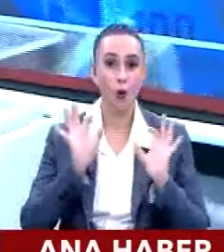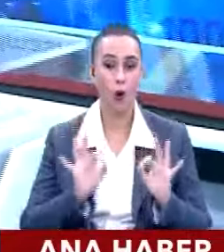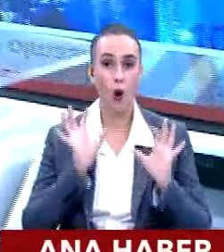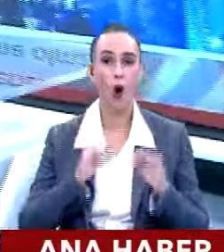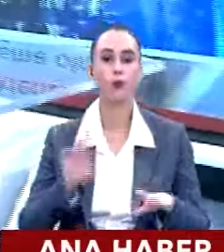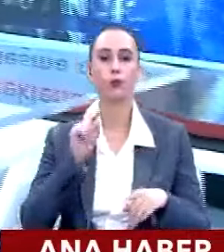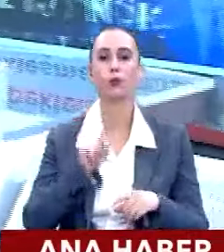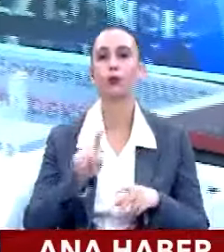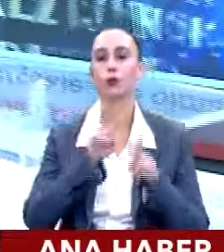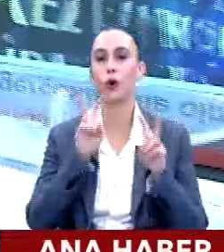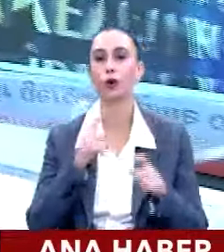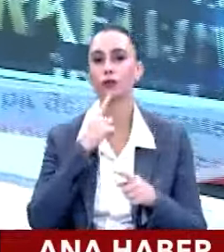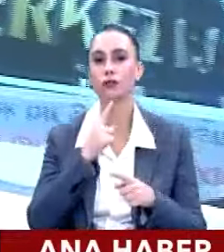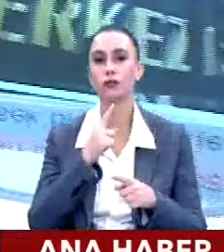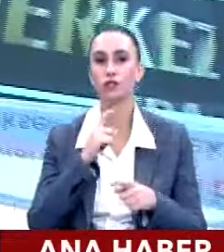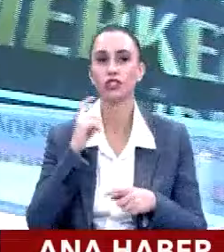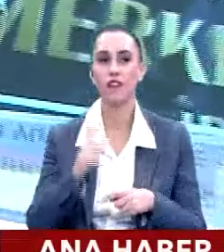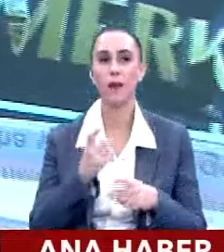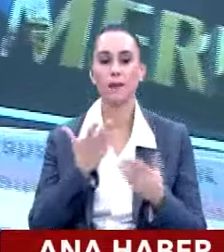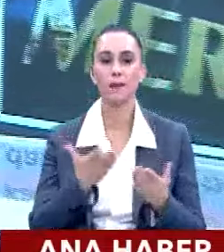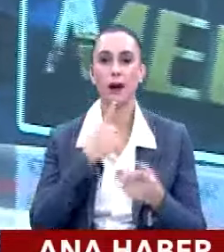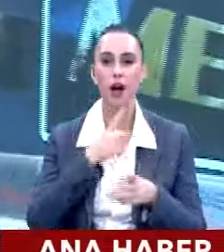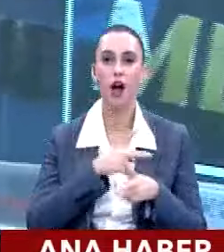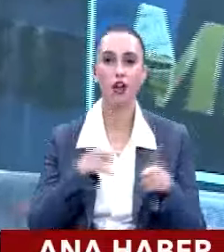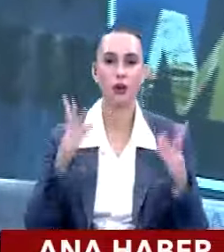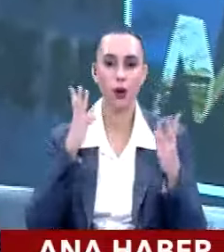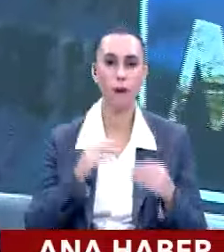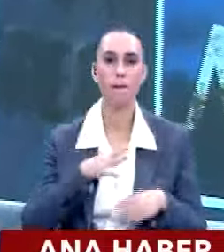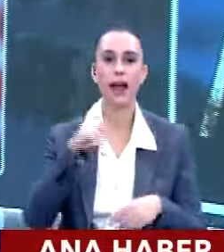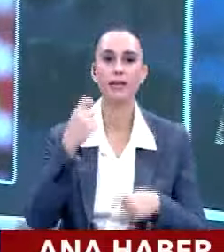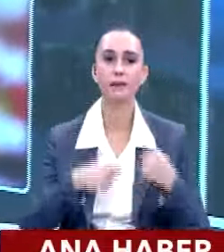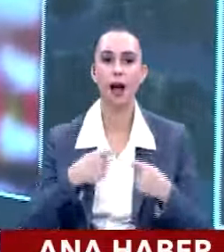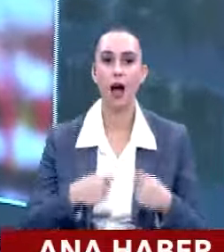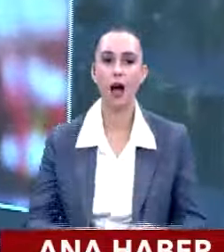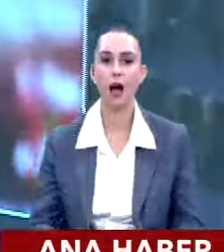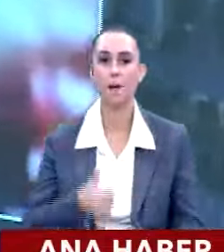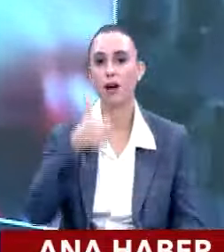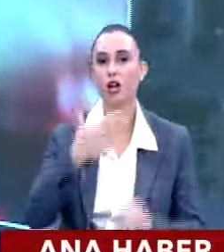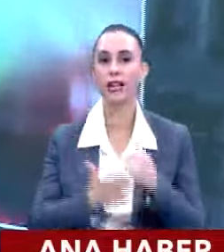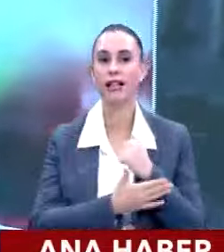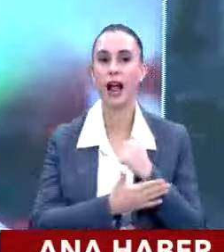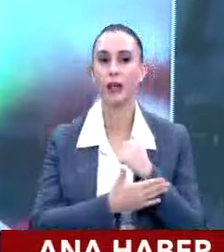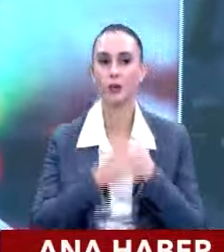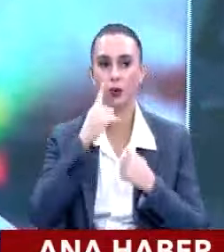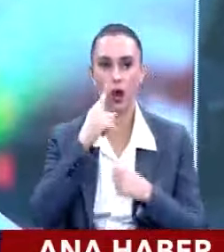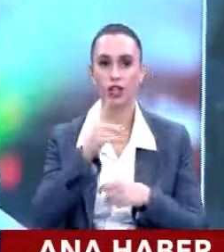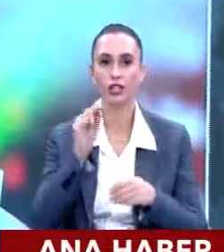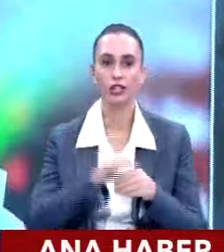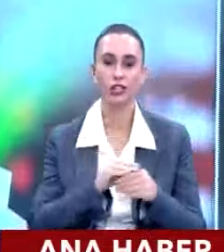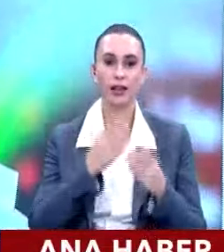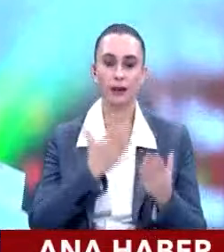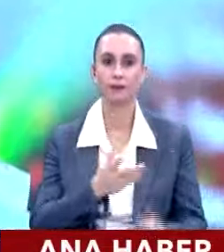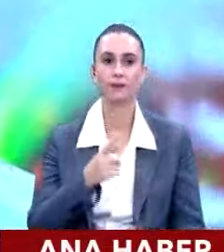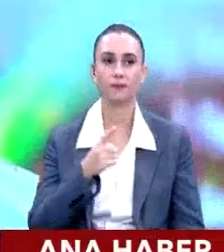mi sorusunun cevabı hemen aktarmış olalım sevgili izleyiciler. Merkez Bankası Başkan Yardımcısı Sayın Akçay'dan